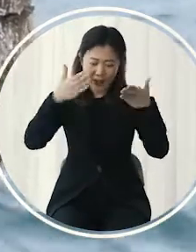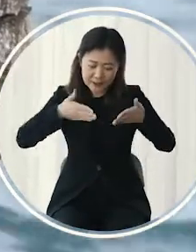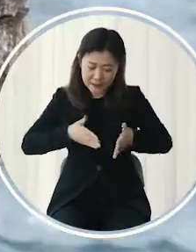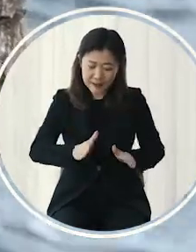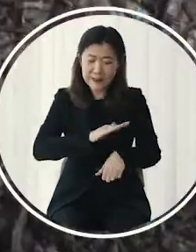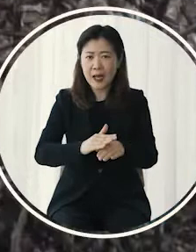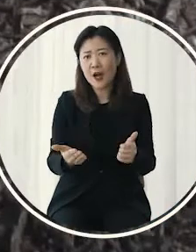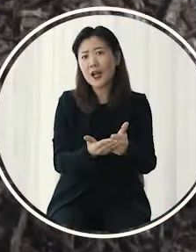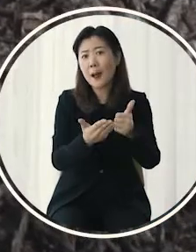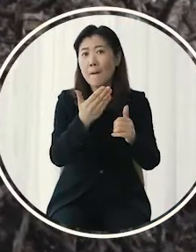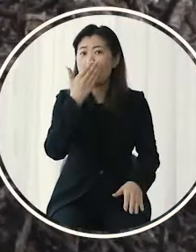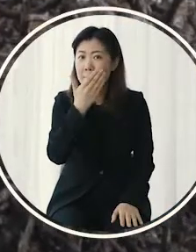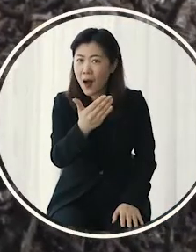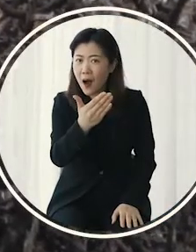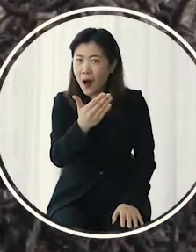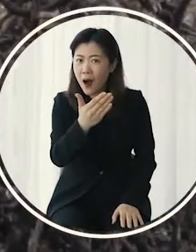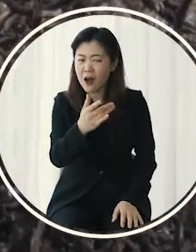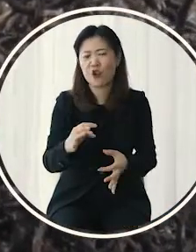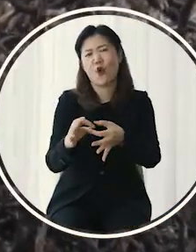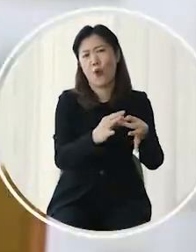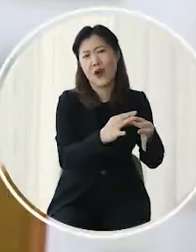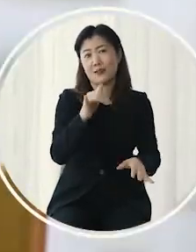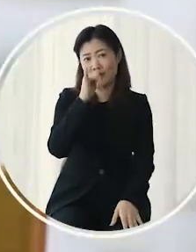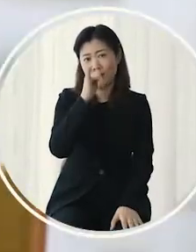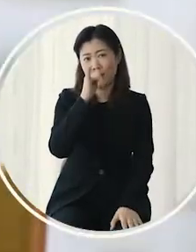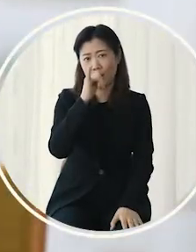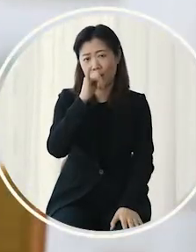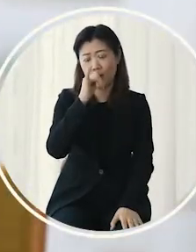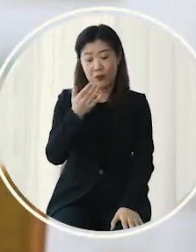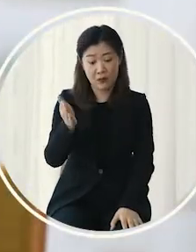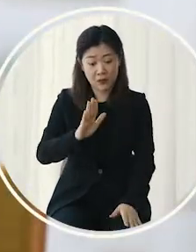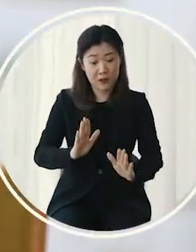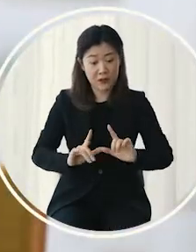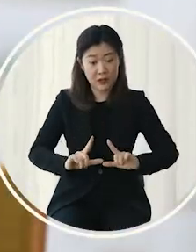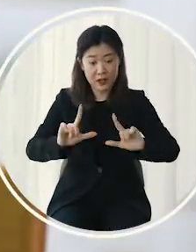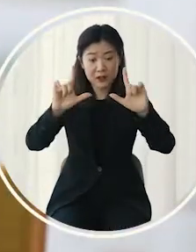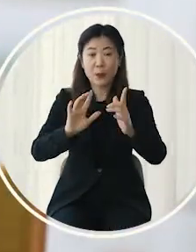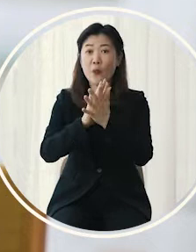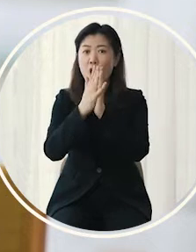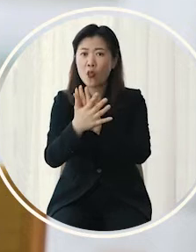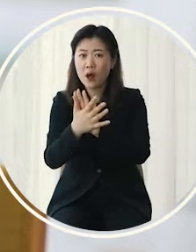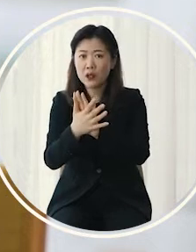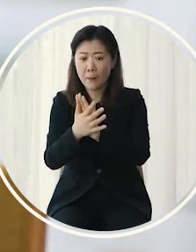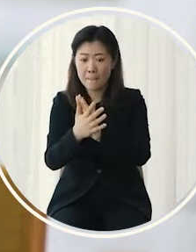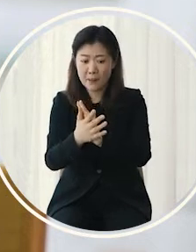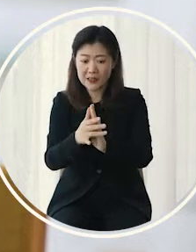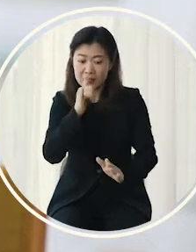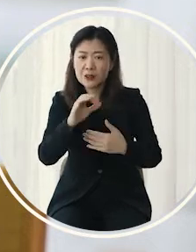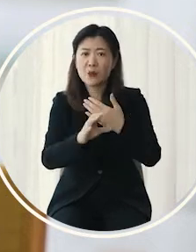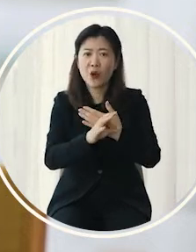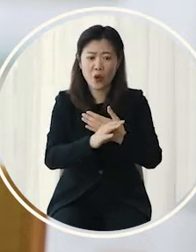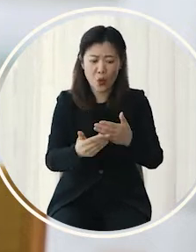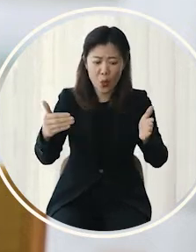수 있는지와 굉장히 밀접하게 연관이 돼요. 그렇기 때문에 기후 변화가 생기게 되면 그런 새들의 도착 장소,